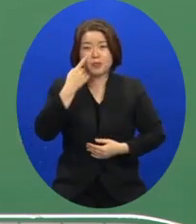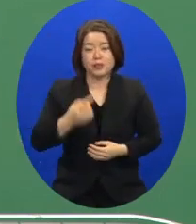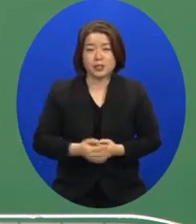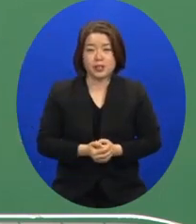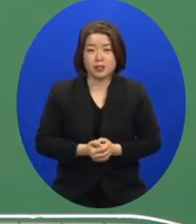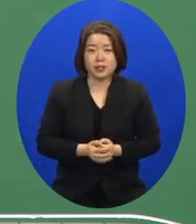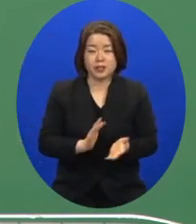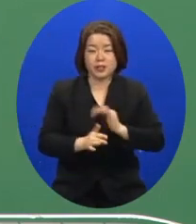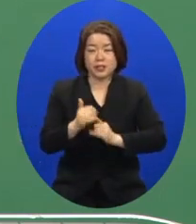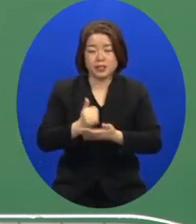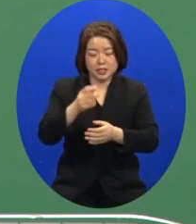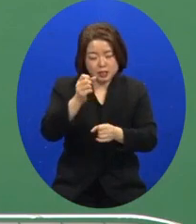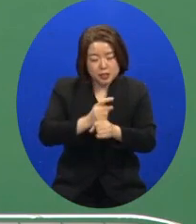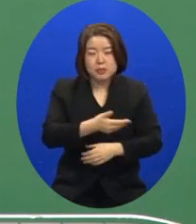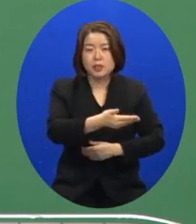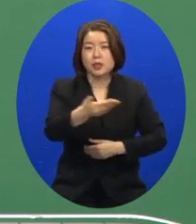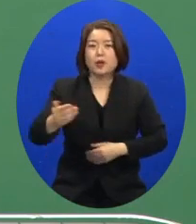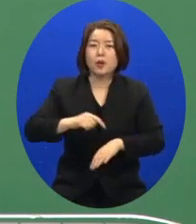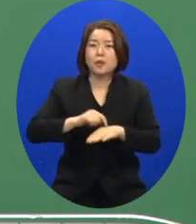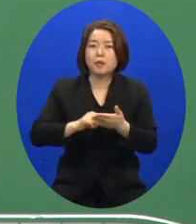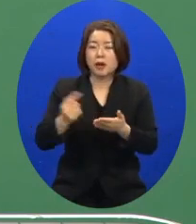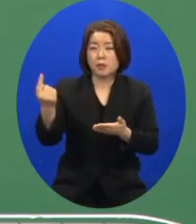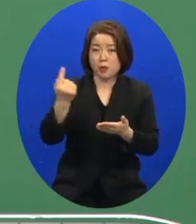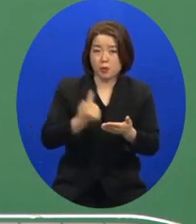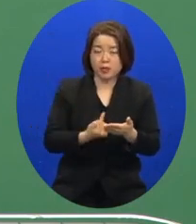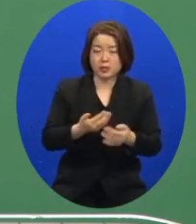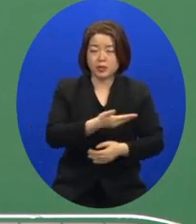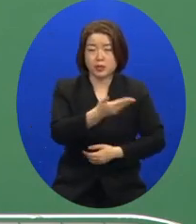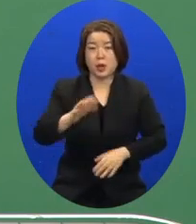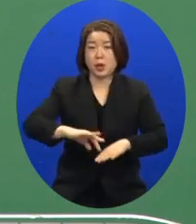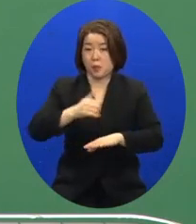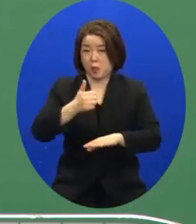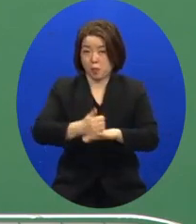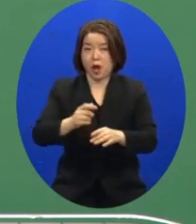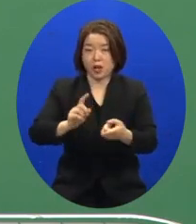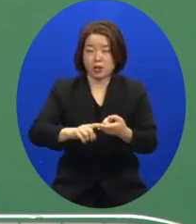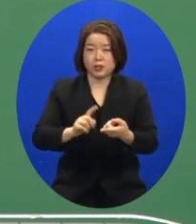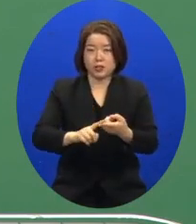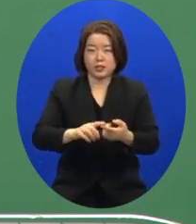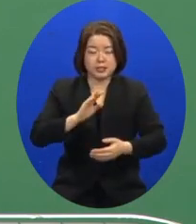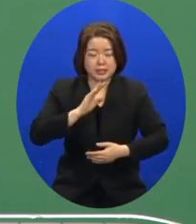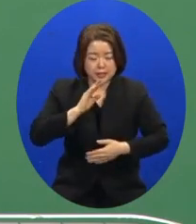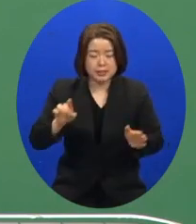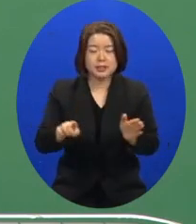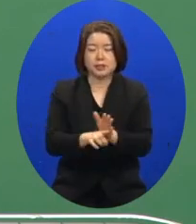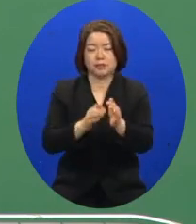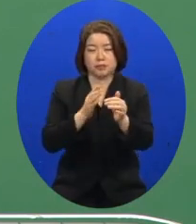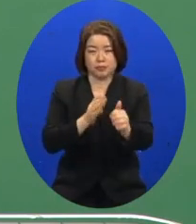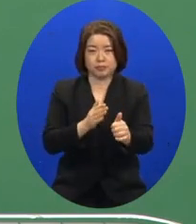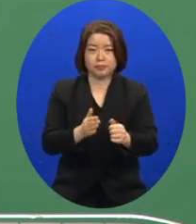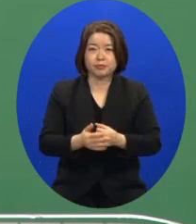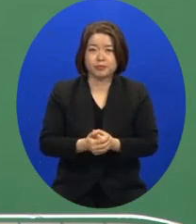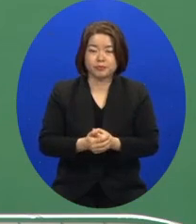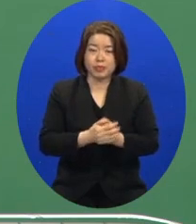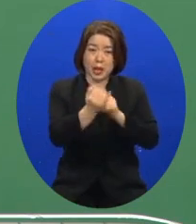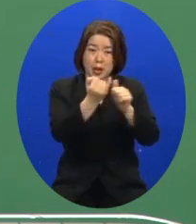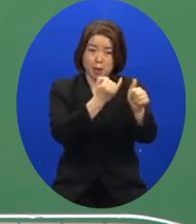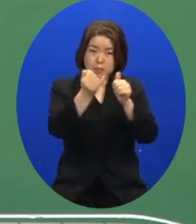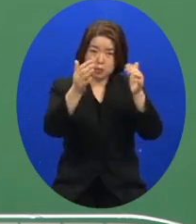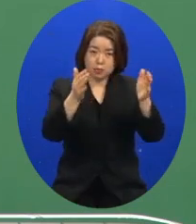이미 여러분의 마음에 오셔서 여러분의 왕이심을 진짜 믿으시기 바랍니다. 부부